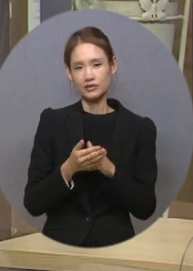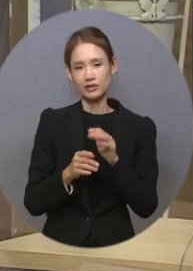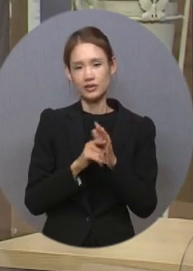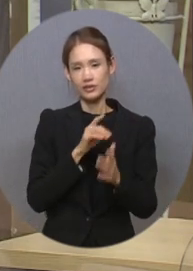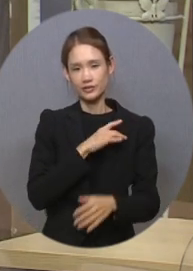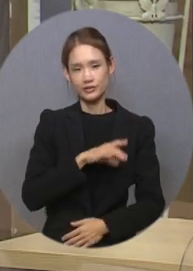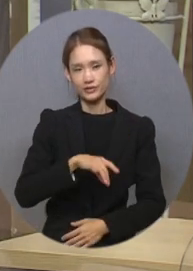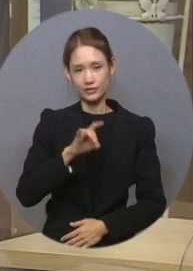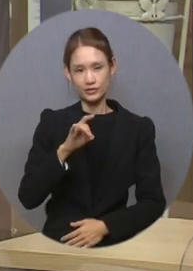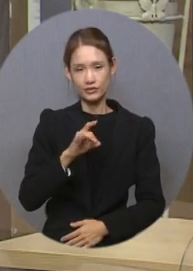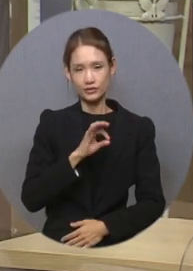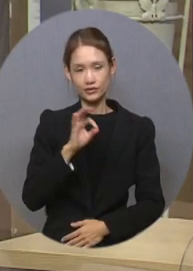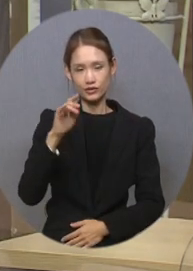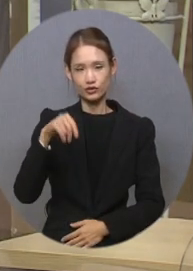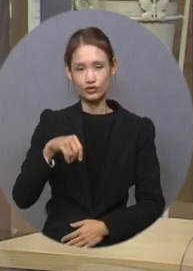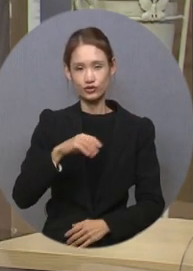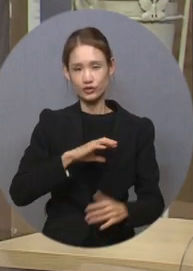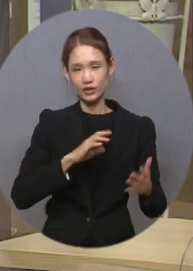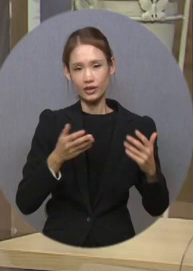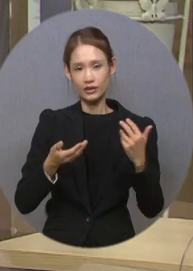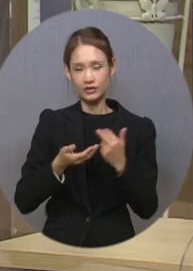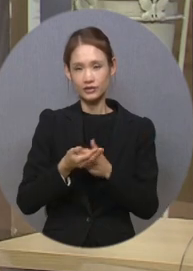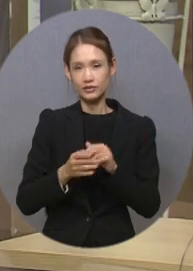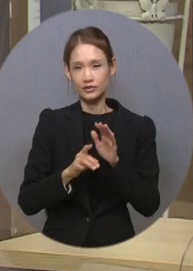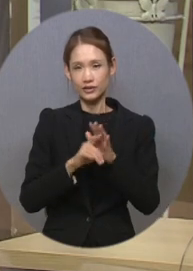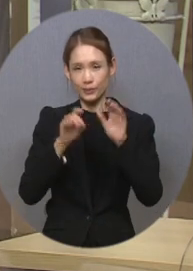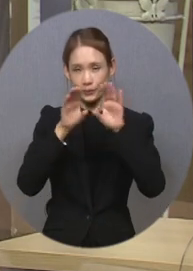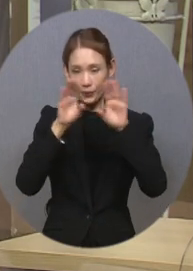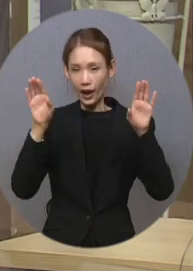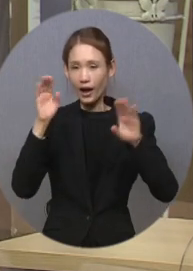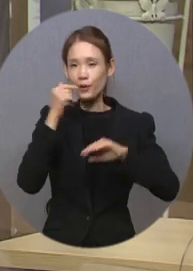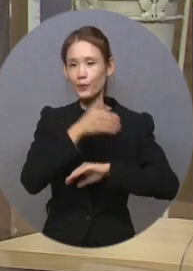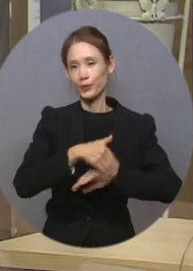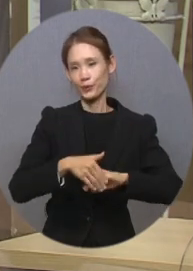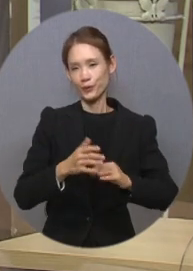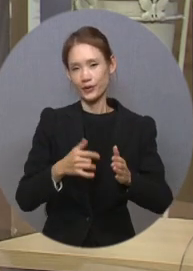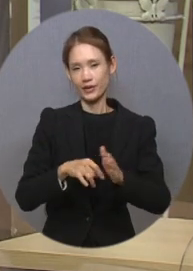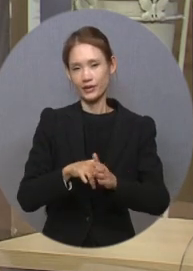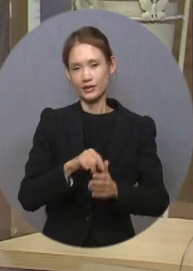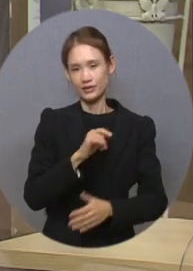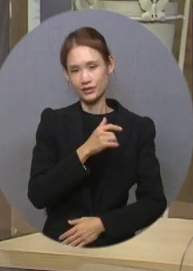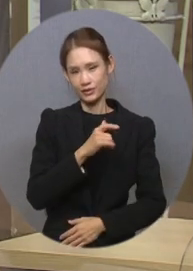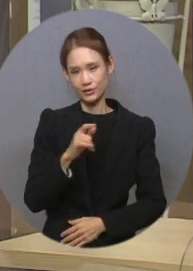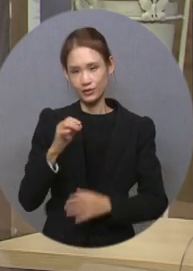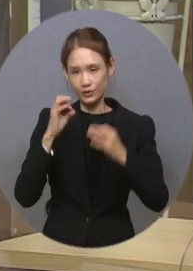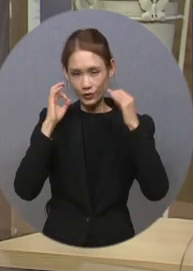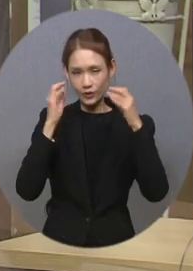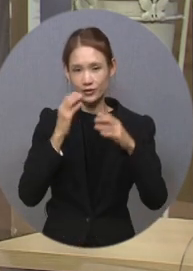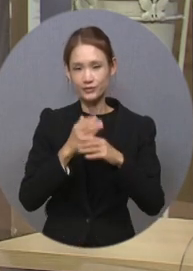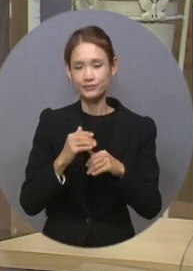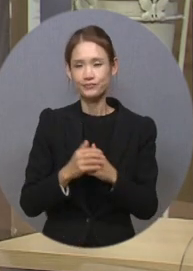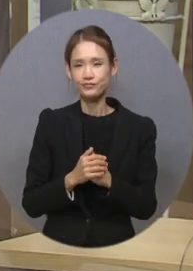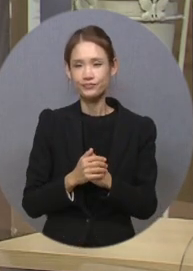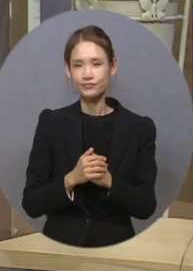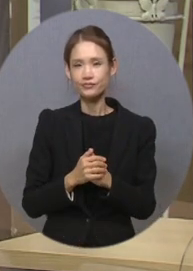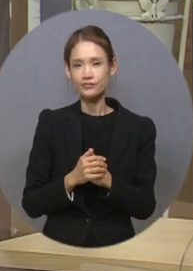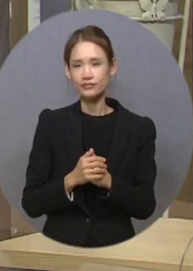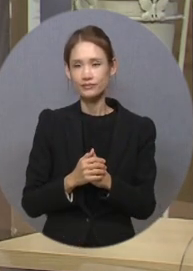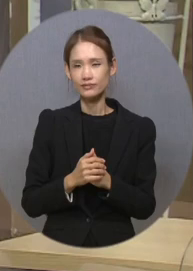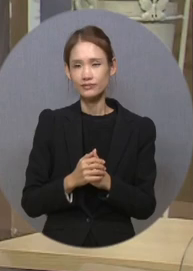진행이 되는데 여수 세계 섬 박람회 개최를 위해서 좀 정말 다양한 많은 노력을 기울이셨을 것